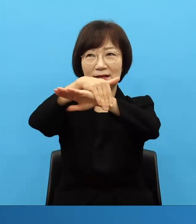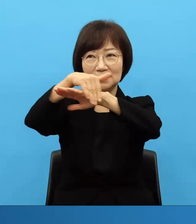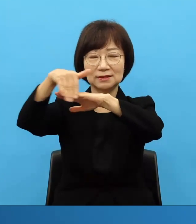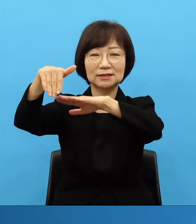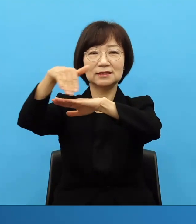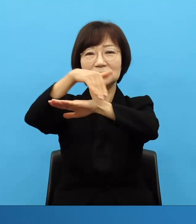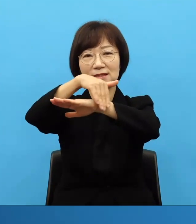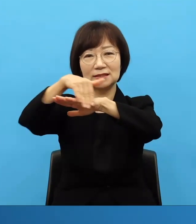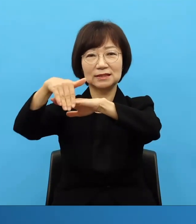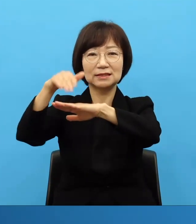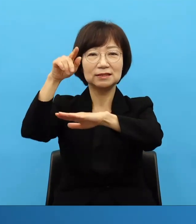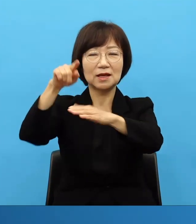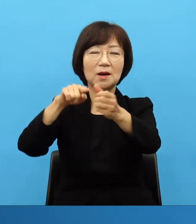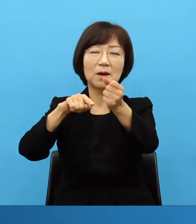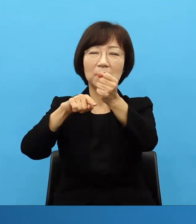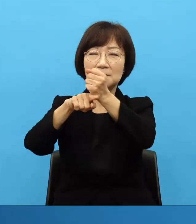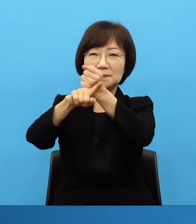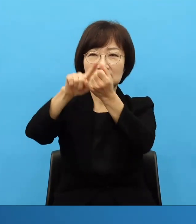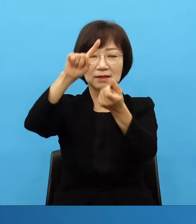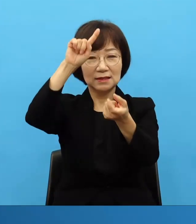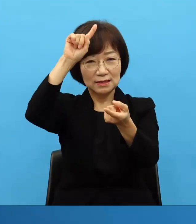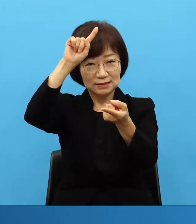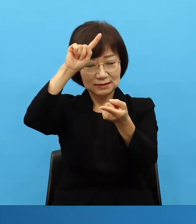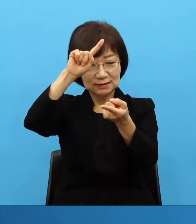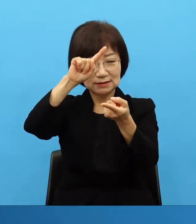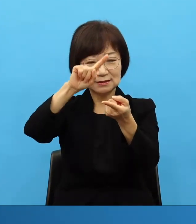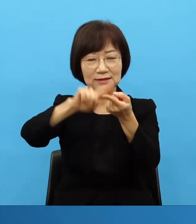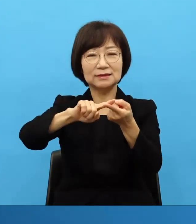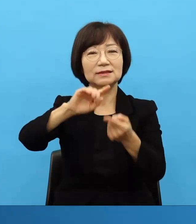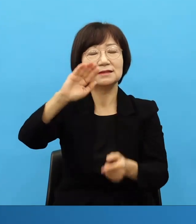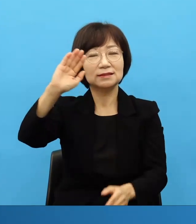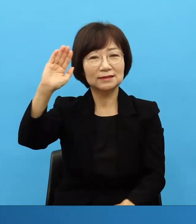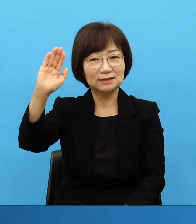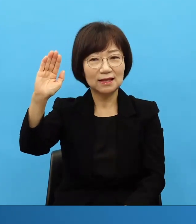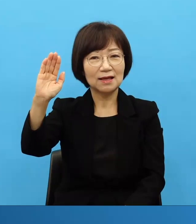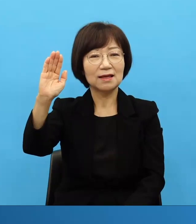하나님의 뜻이 성리 그